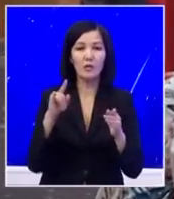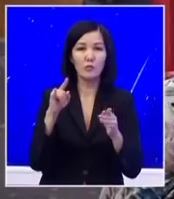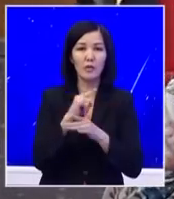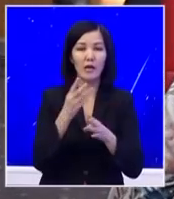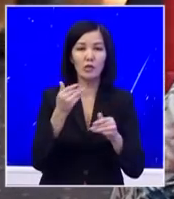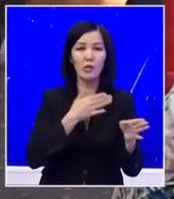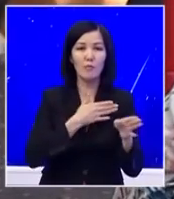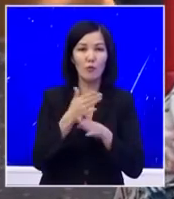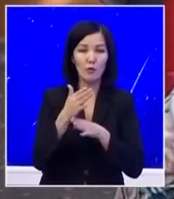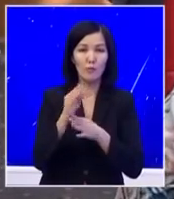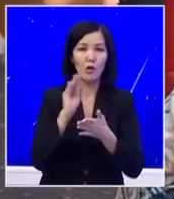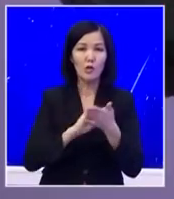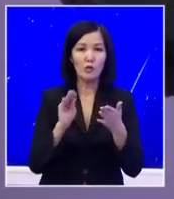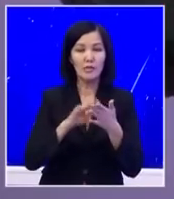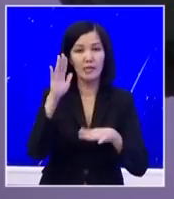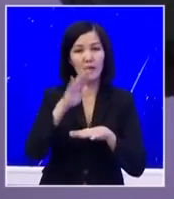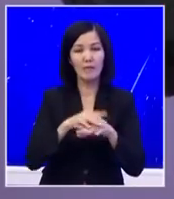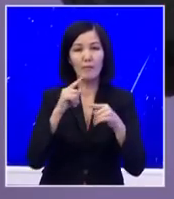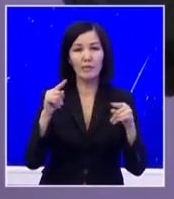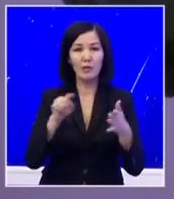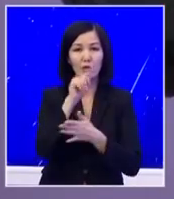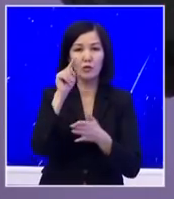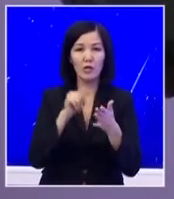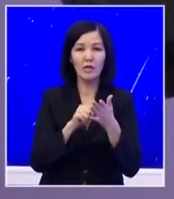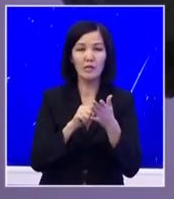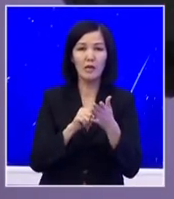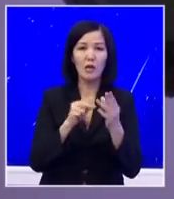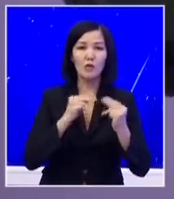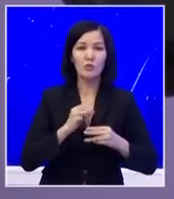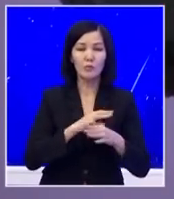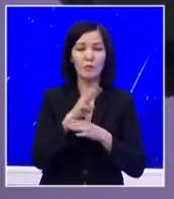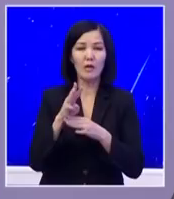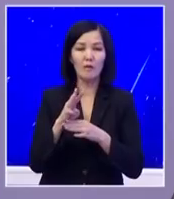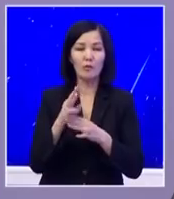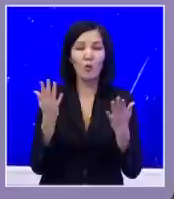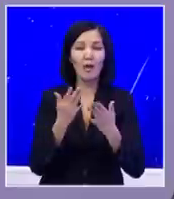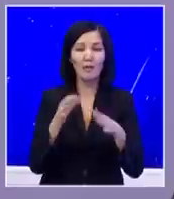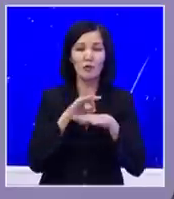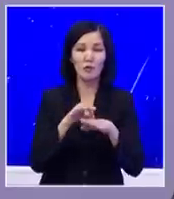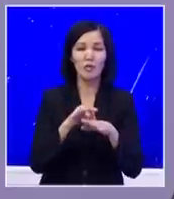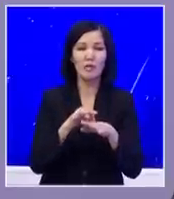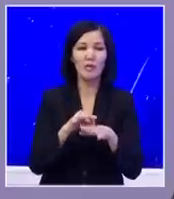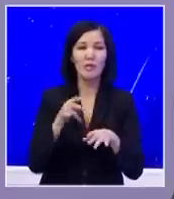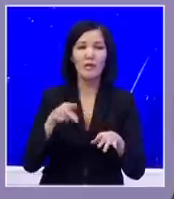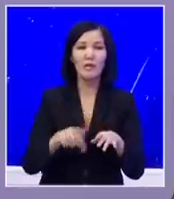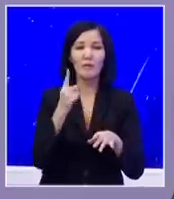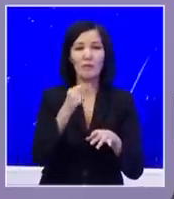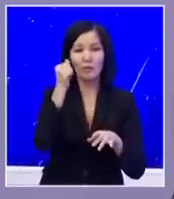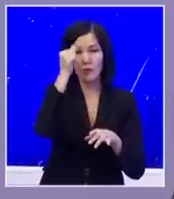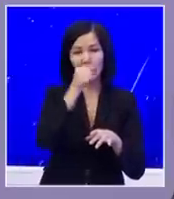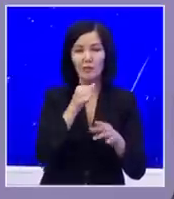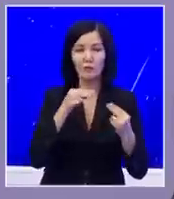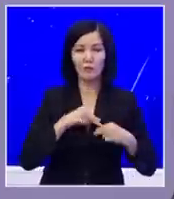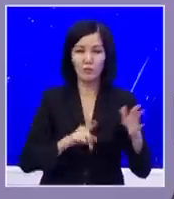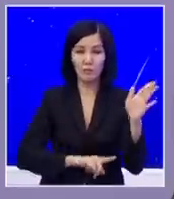Субсидия бөлініпті. Журналистер әкімге басқа да сұрақтар қойды. Бірі халықты жұмыспен қамту. Мен 2001 жылдан бері жұмыс істеп